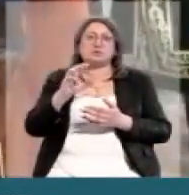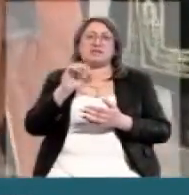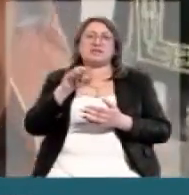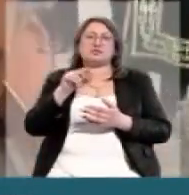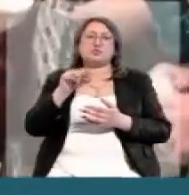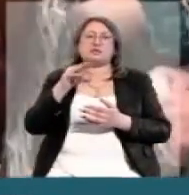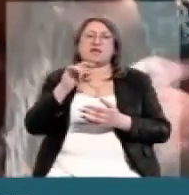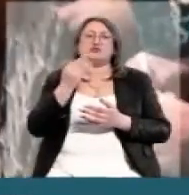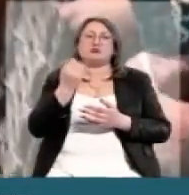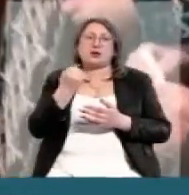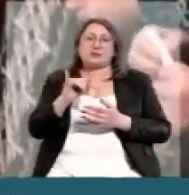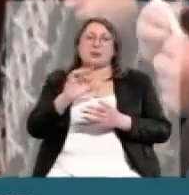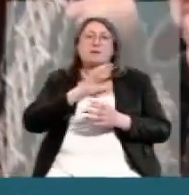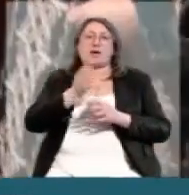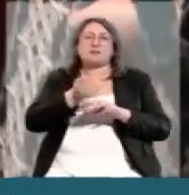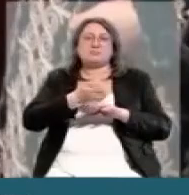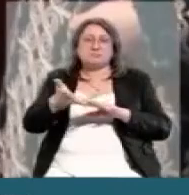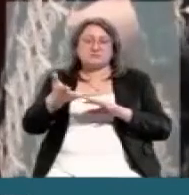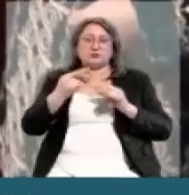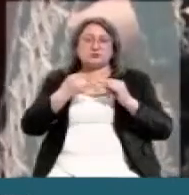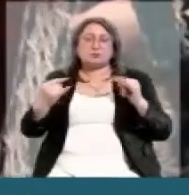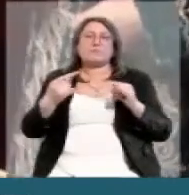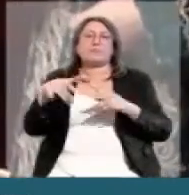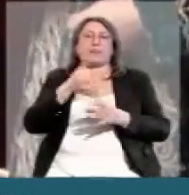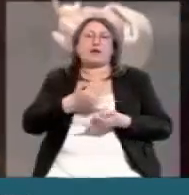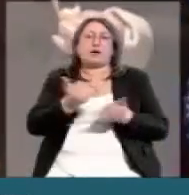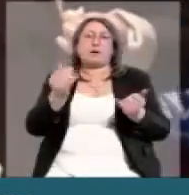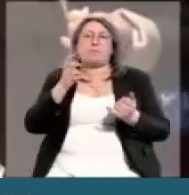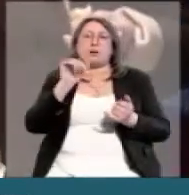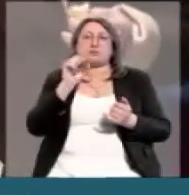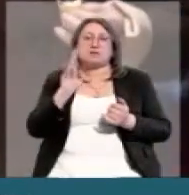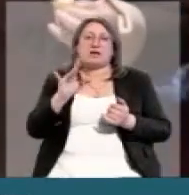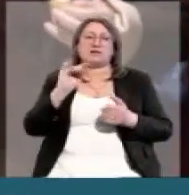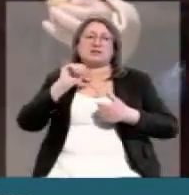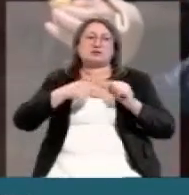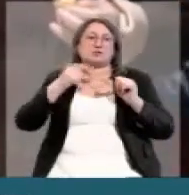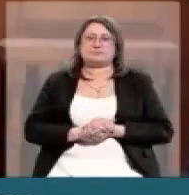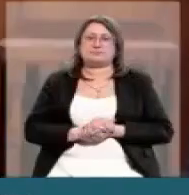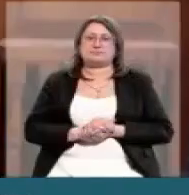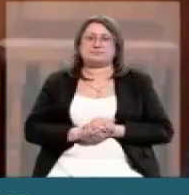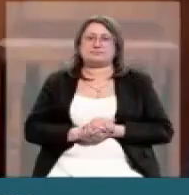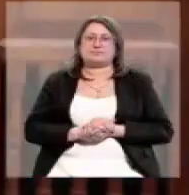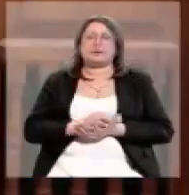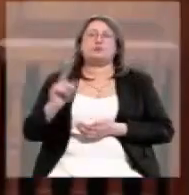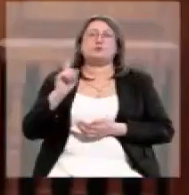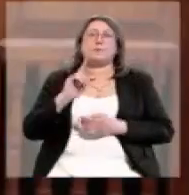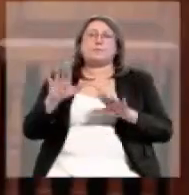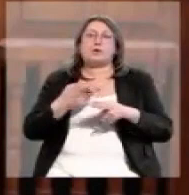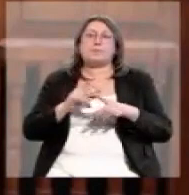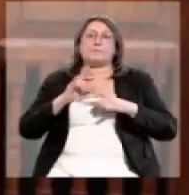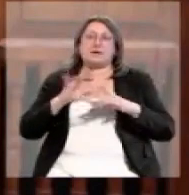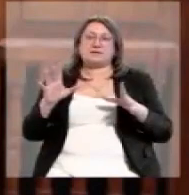и келиншай. За богато накрытым дастарханом всех гостей угощают баурсаками и традиционными блюдами. Ждем после этого